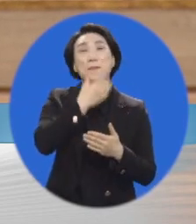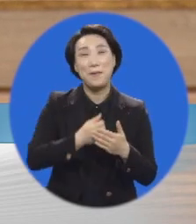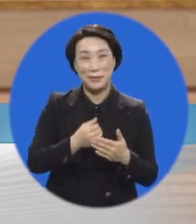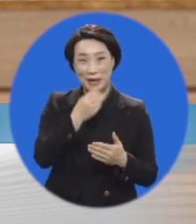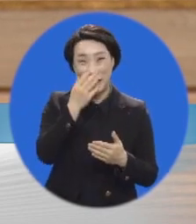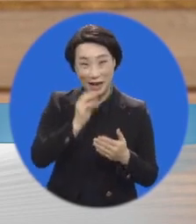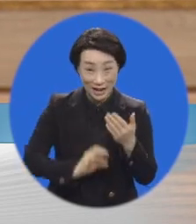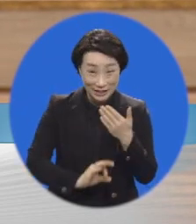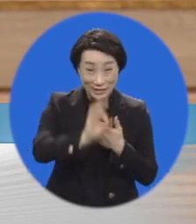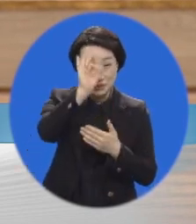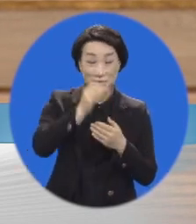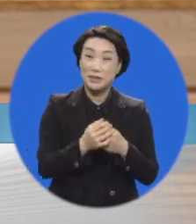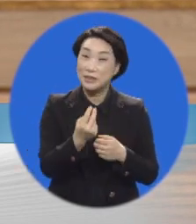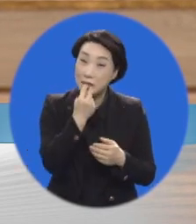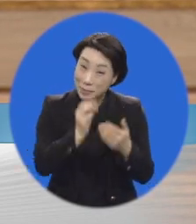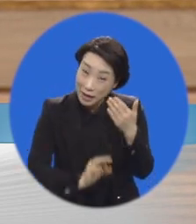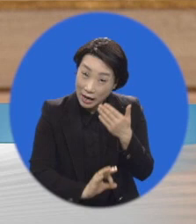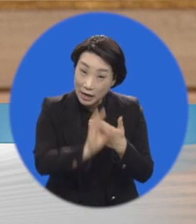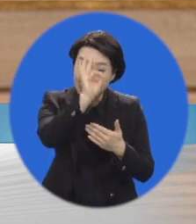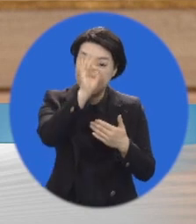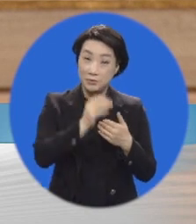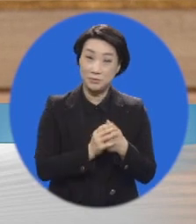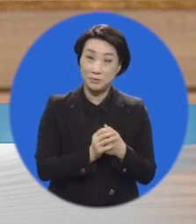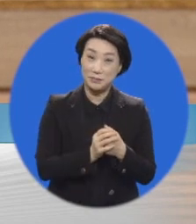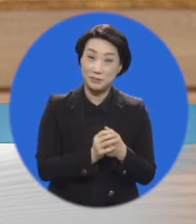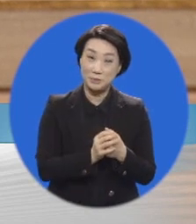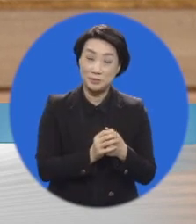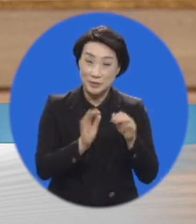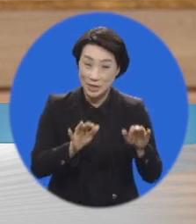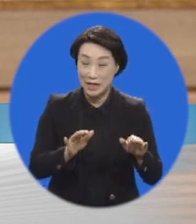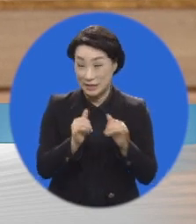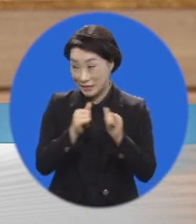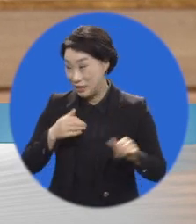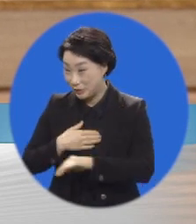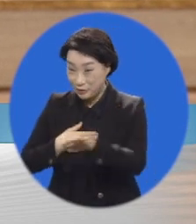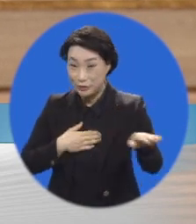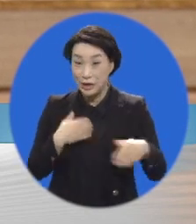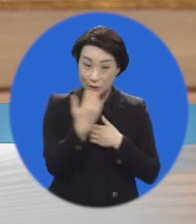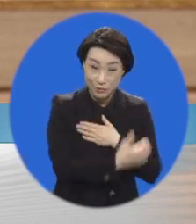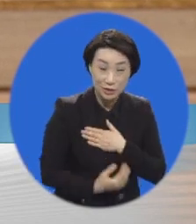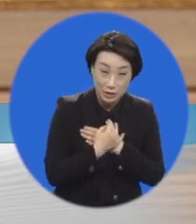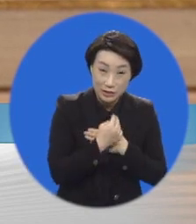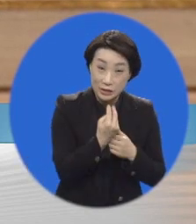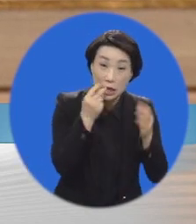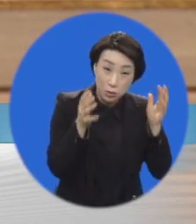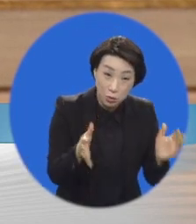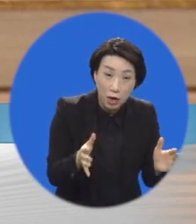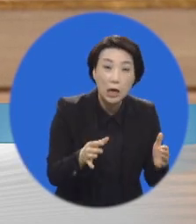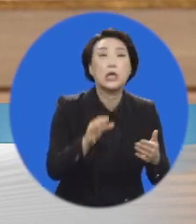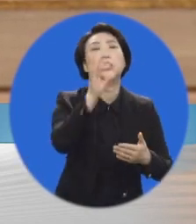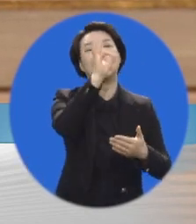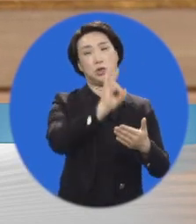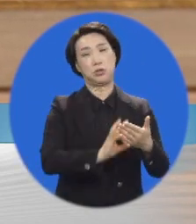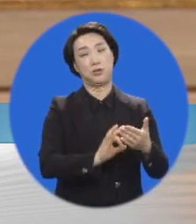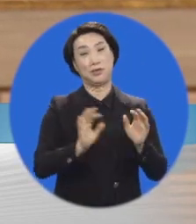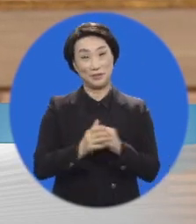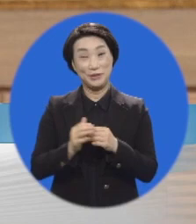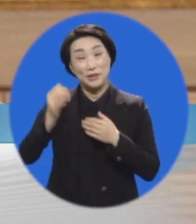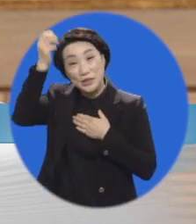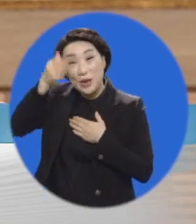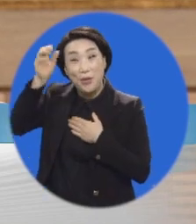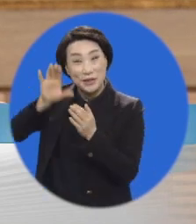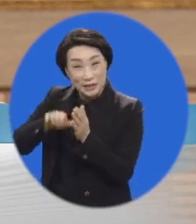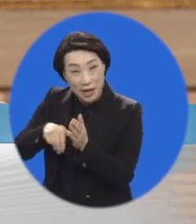아침이 생명의 아침이 우리 인생의 육체의 때가 저녁이라면 우리 영혼의